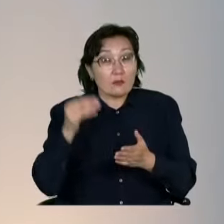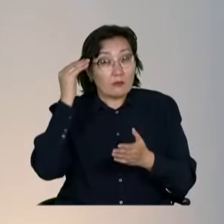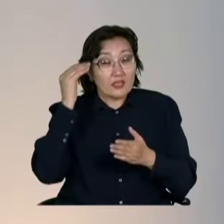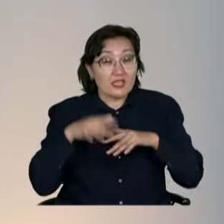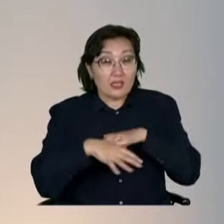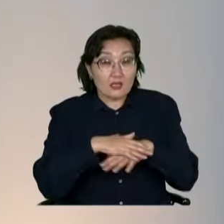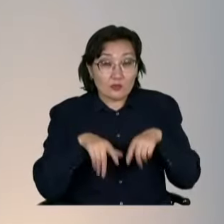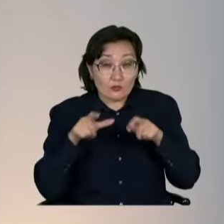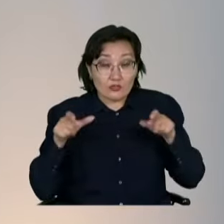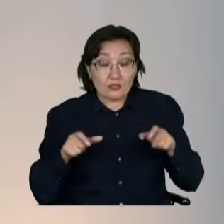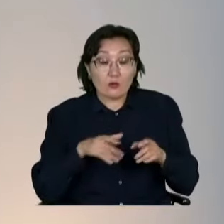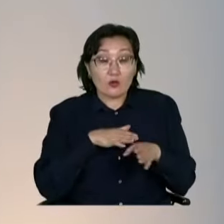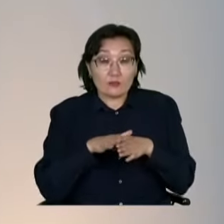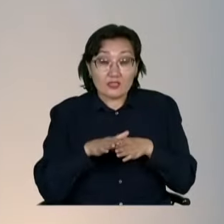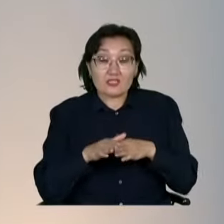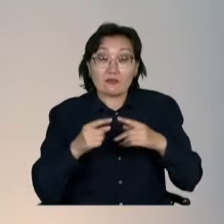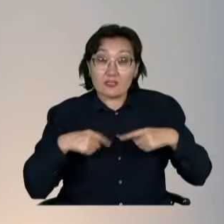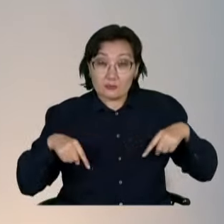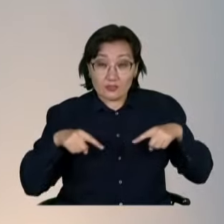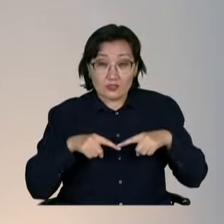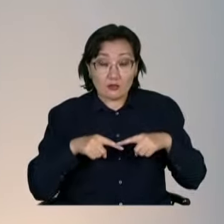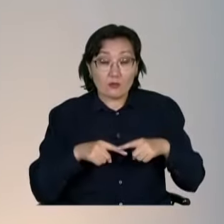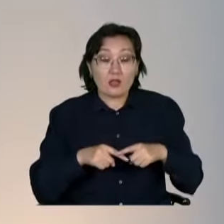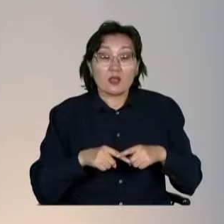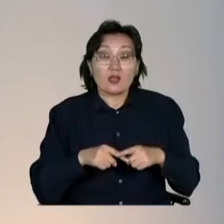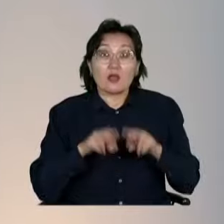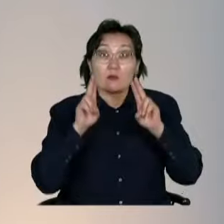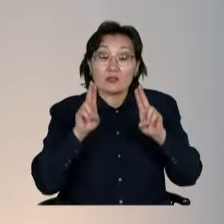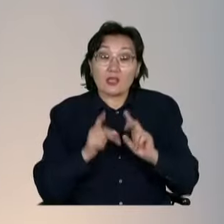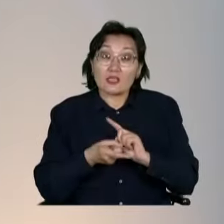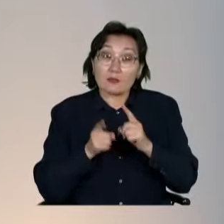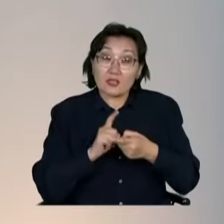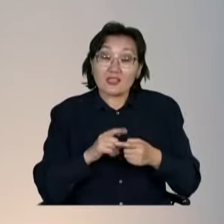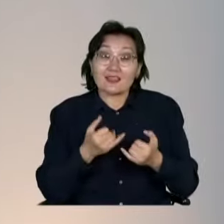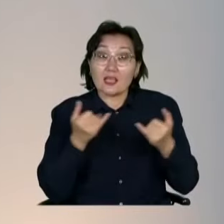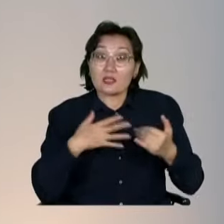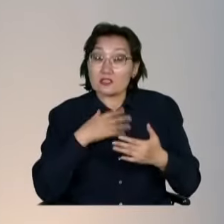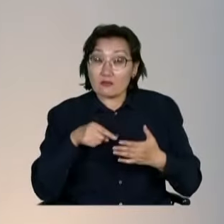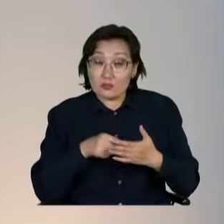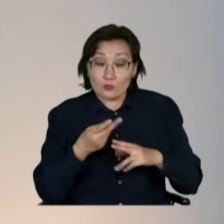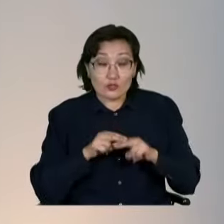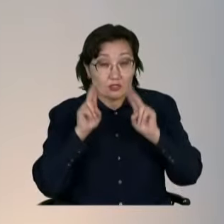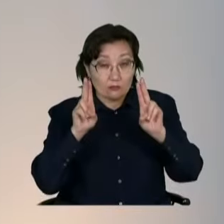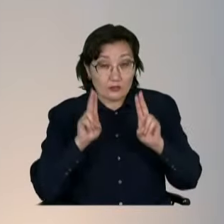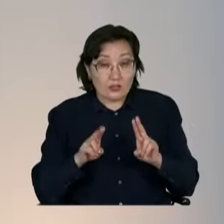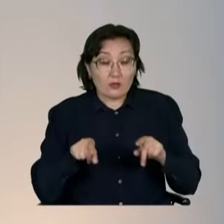да, uh-huh. местного исполнительного органа. И, соответственно, правила адаптированы для нашего города. Поэтому я думаю, что это правило также